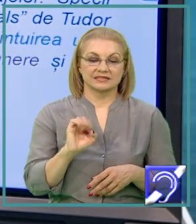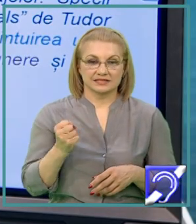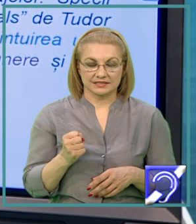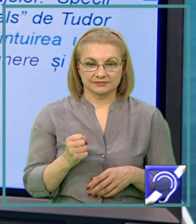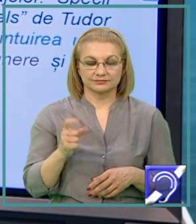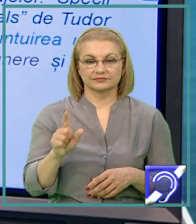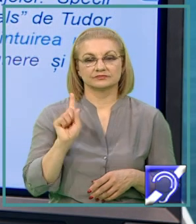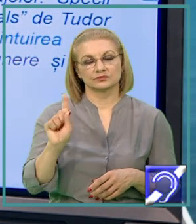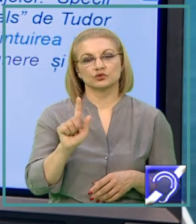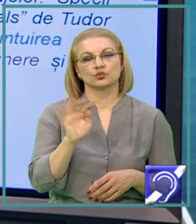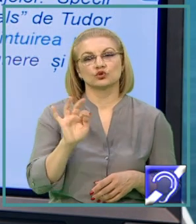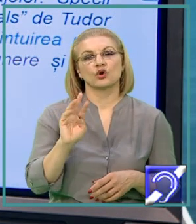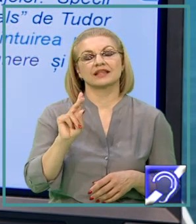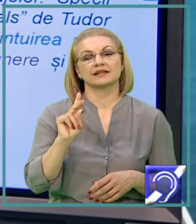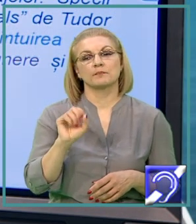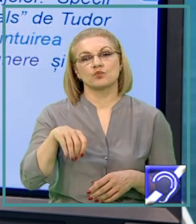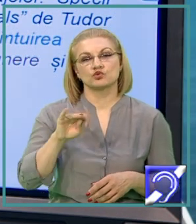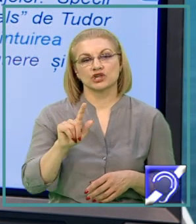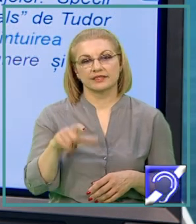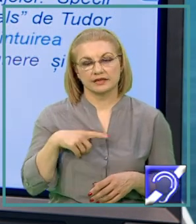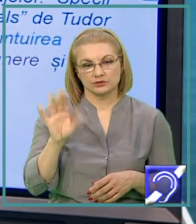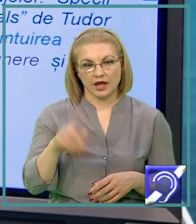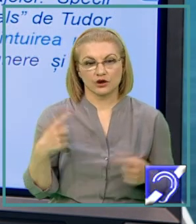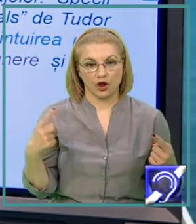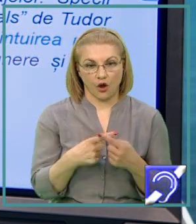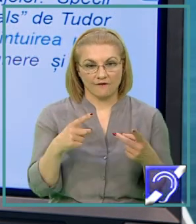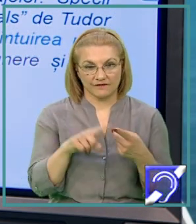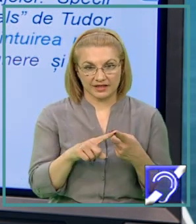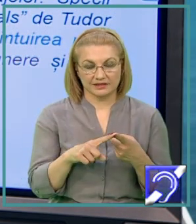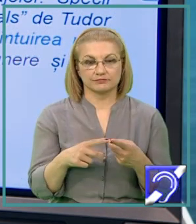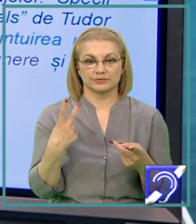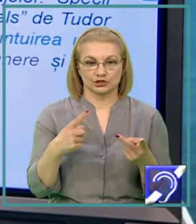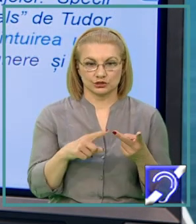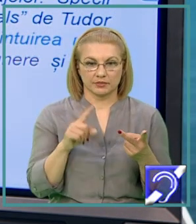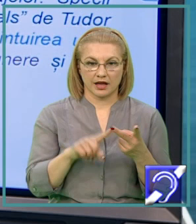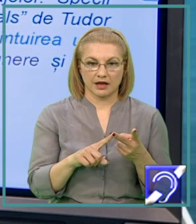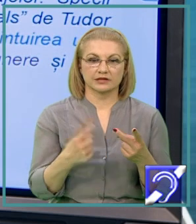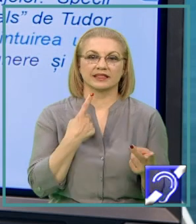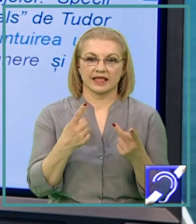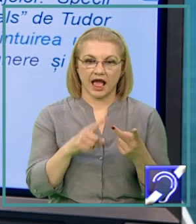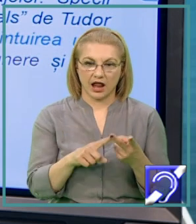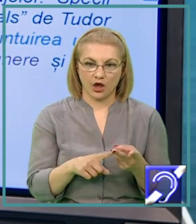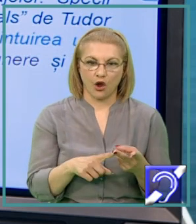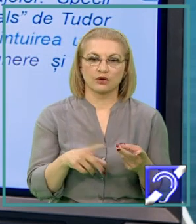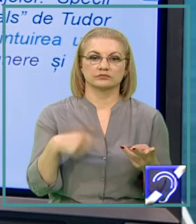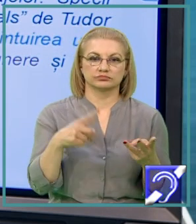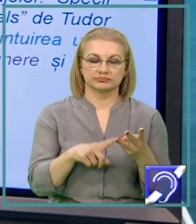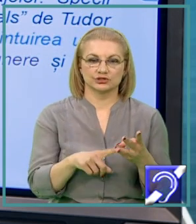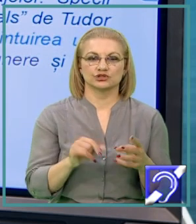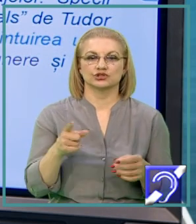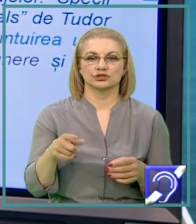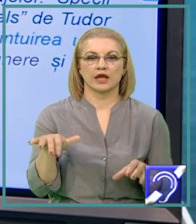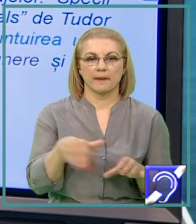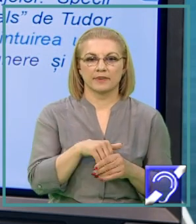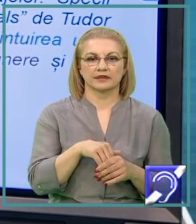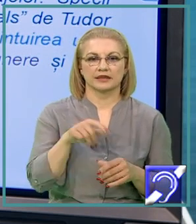dramatic prin compoziția specifică, prin intuirea unui conflict dramatic principal, prin utilizarea promovarea dialogului ca mod de expunere și prin